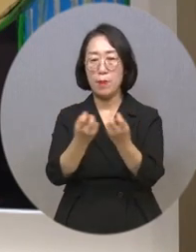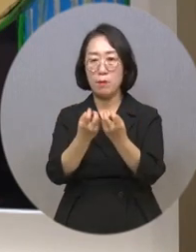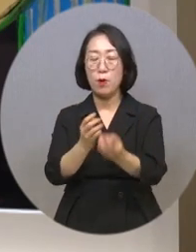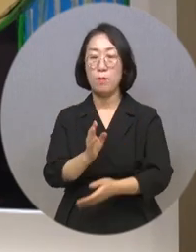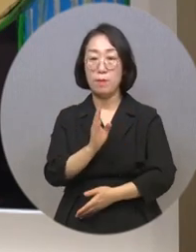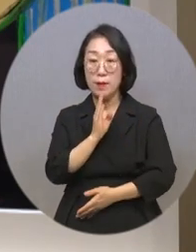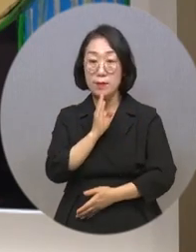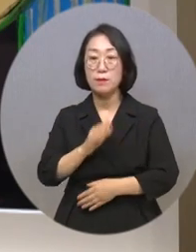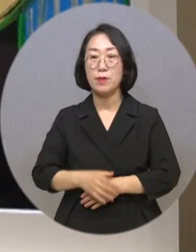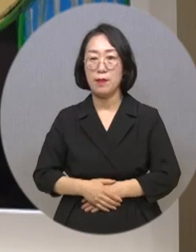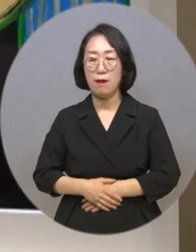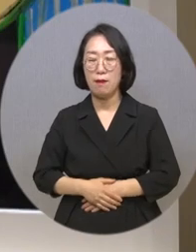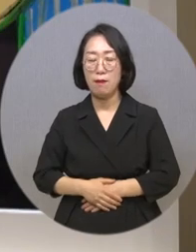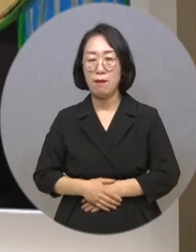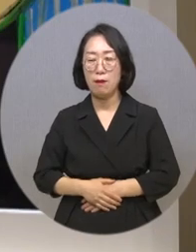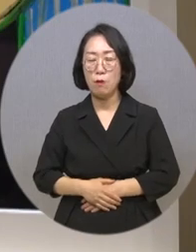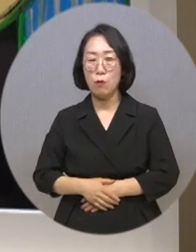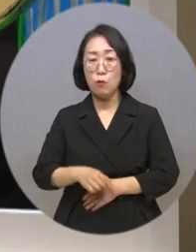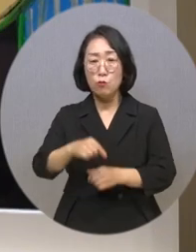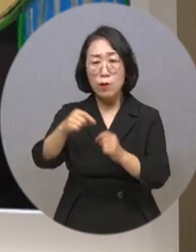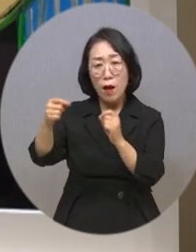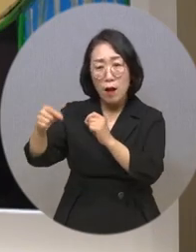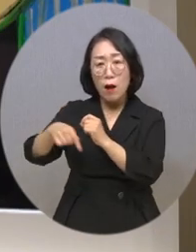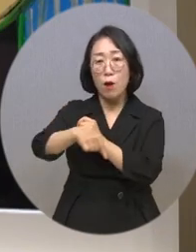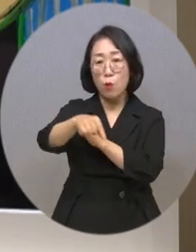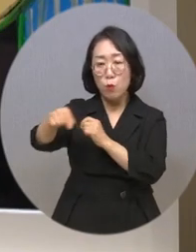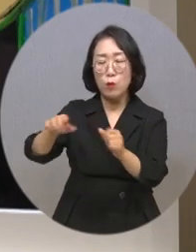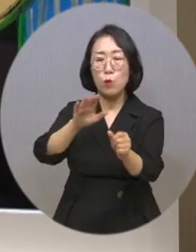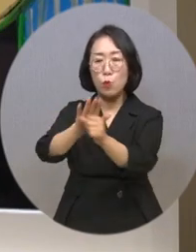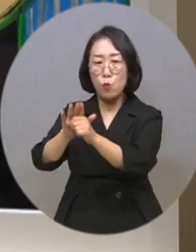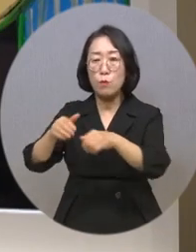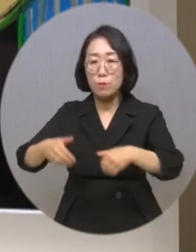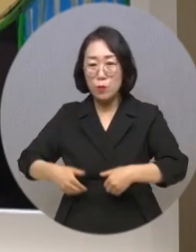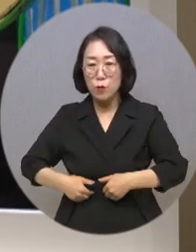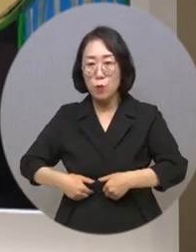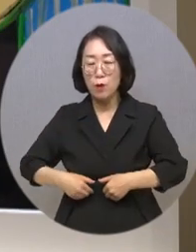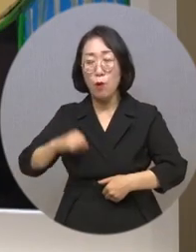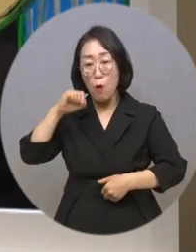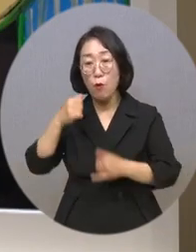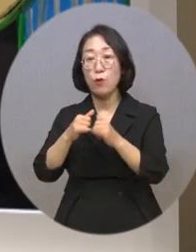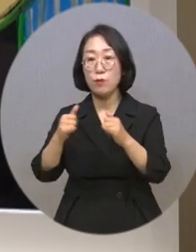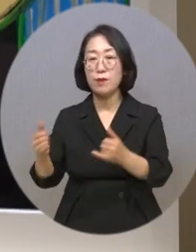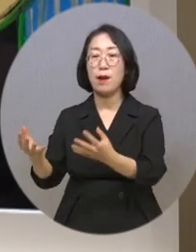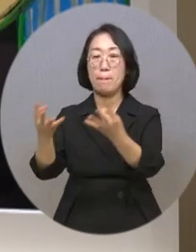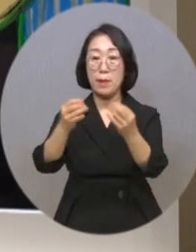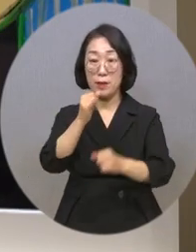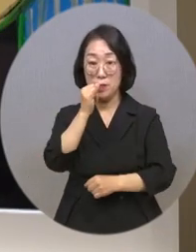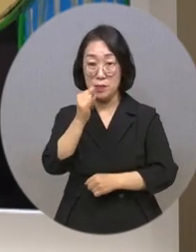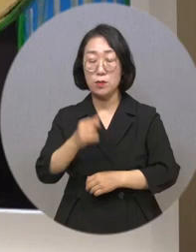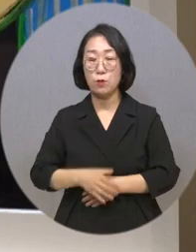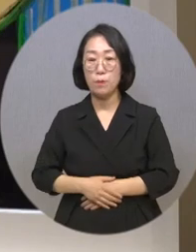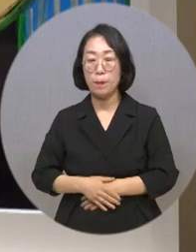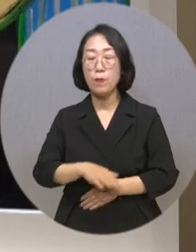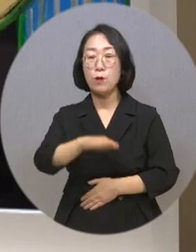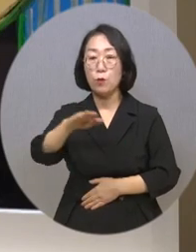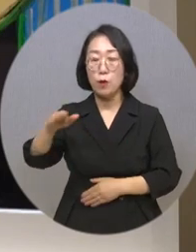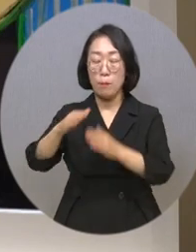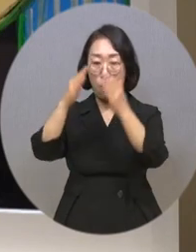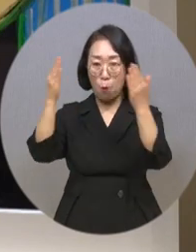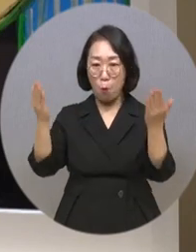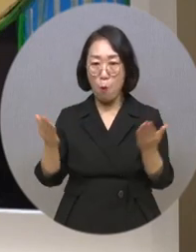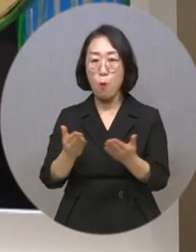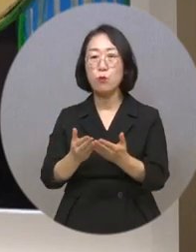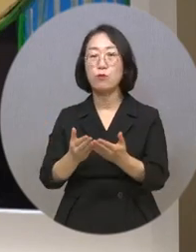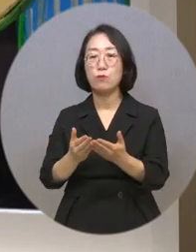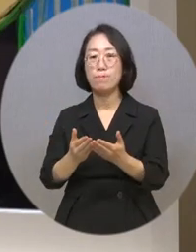있습니다. 아직도 우리 주변에는 도움의 손길이 필요한 소외계층이 많이 있습니다. 우리 모두가 하나된